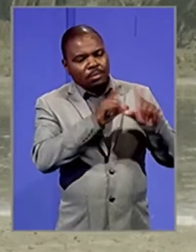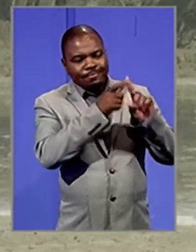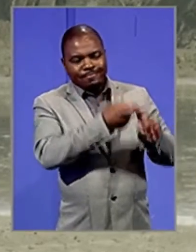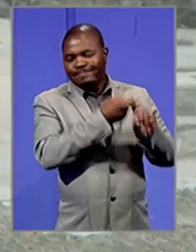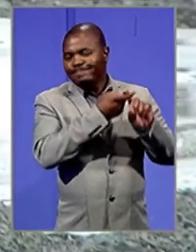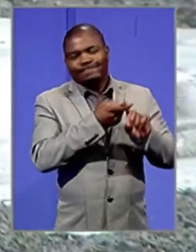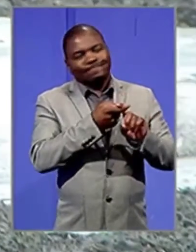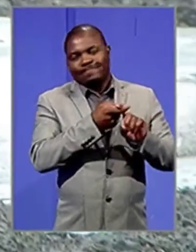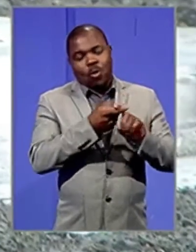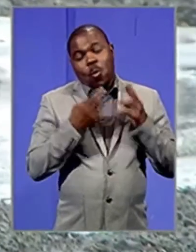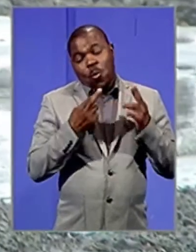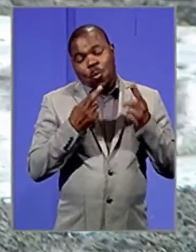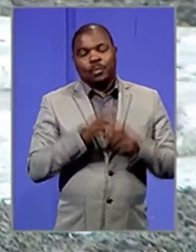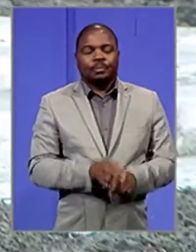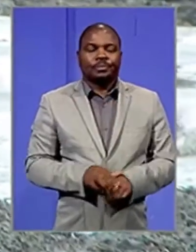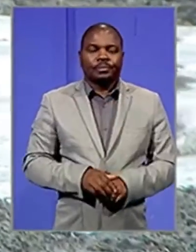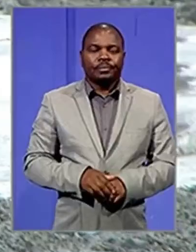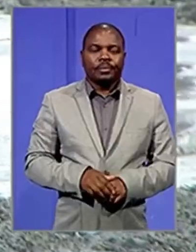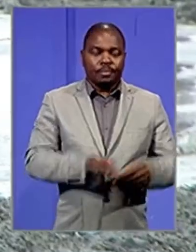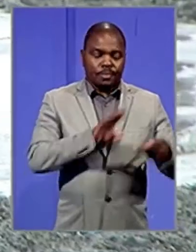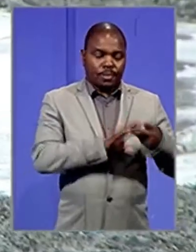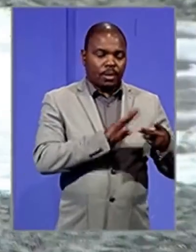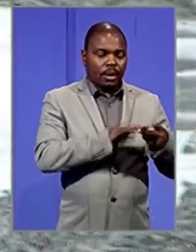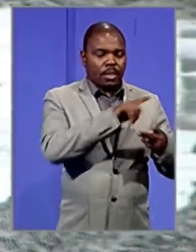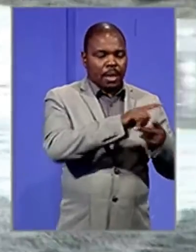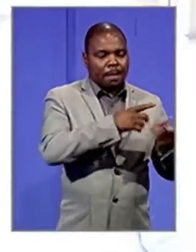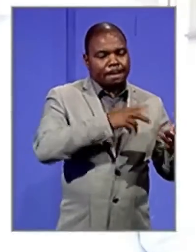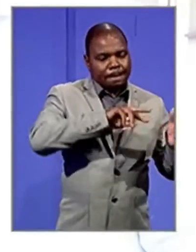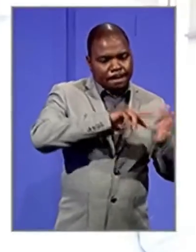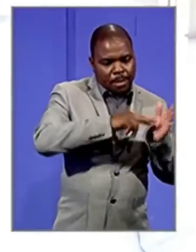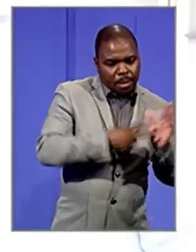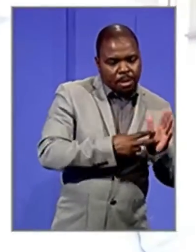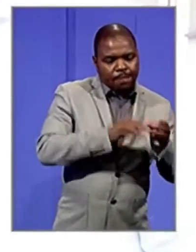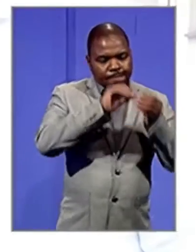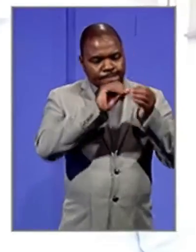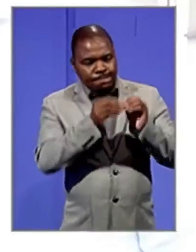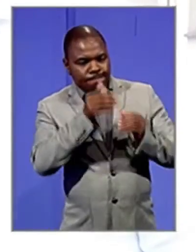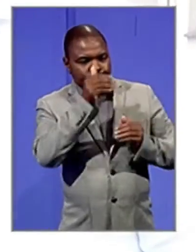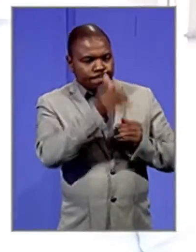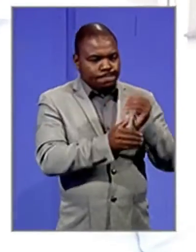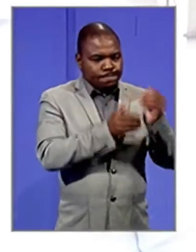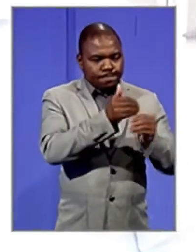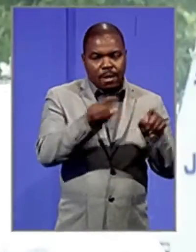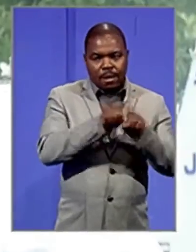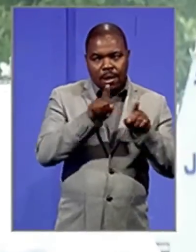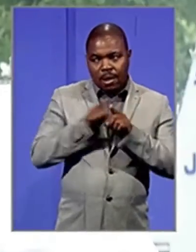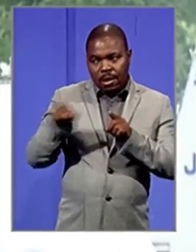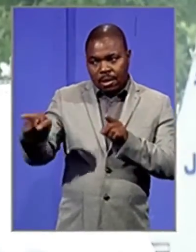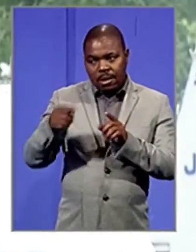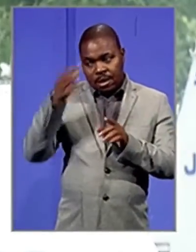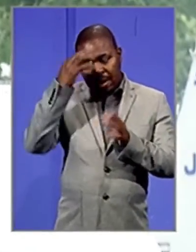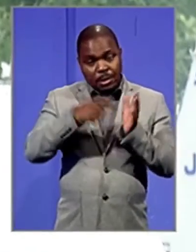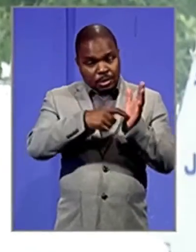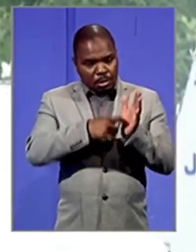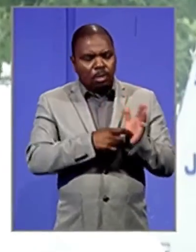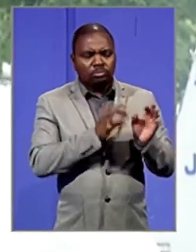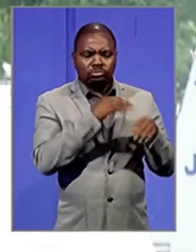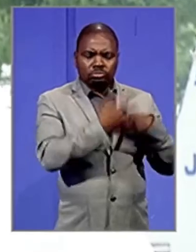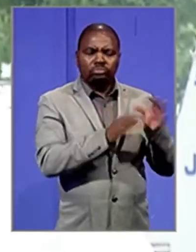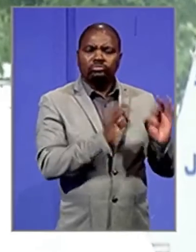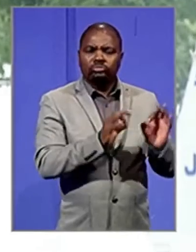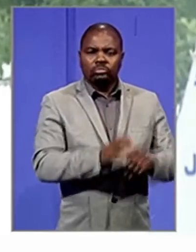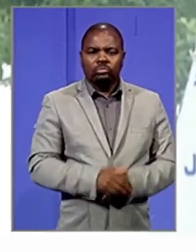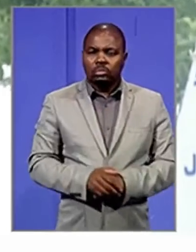ya one. Wa re o neelane ka lenaane la go dira dipaakanyo go ya ka tsela e batlilweng ke mmuso. Dilo ka ofela tse leng gore ne ba re file tsone re